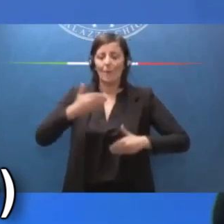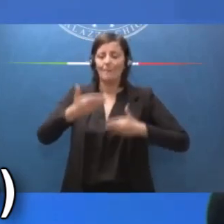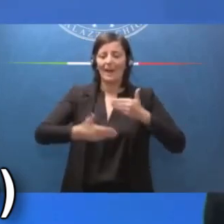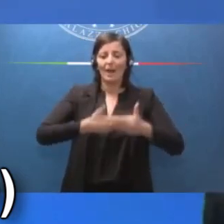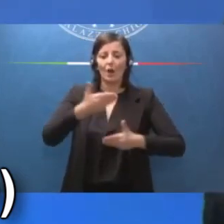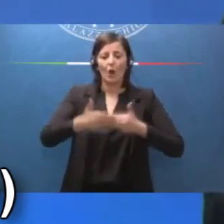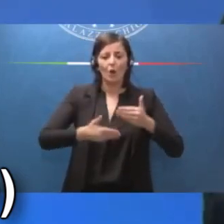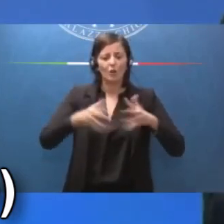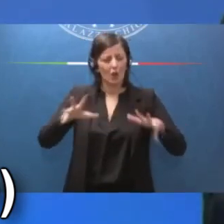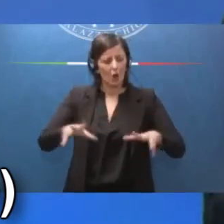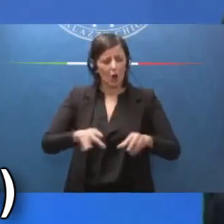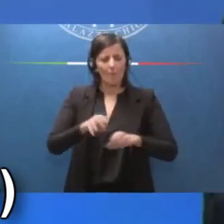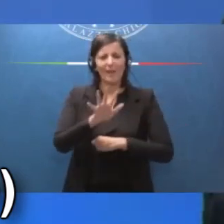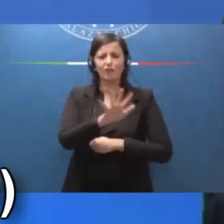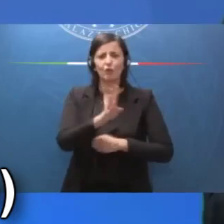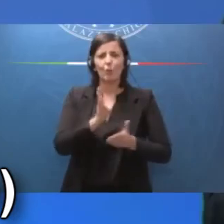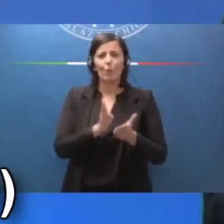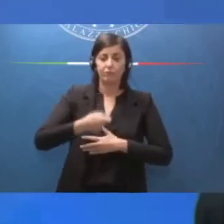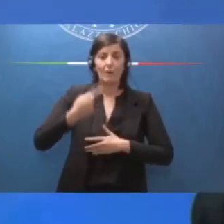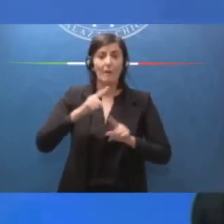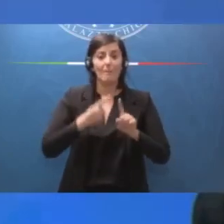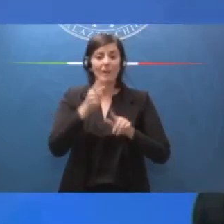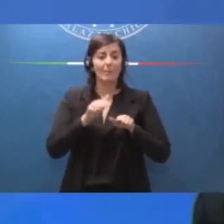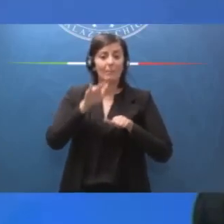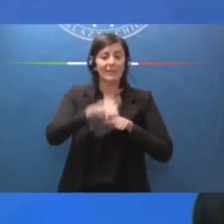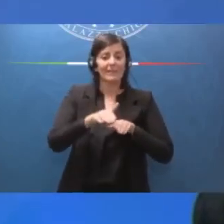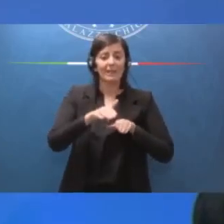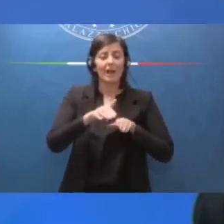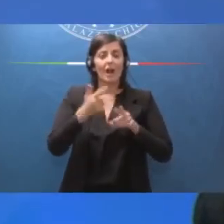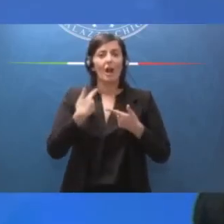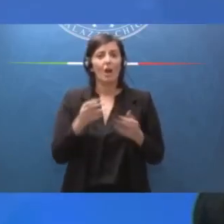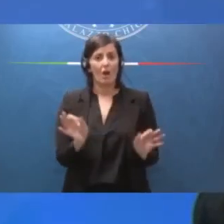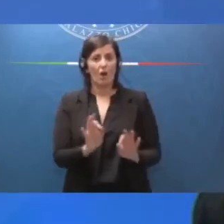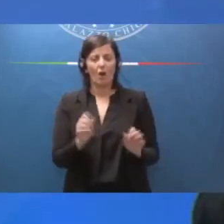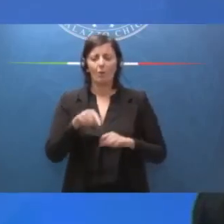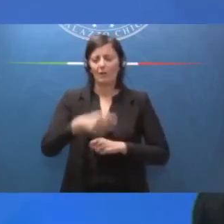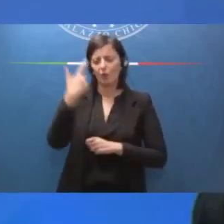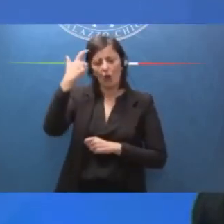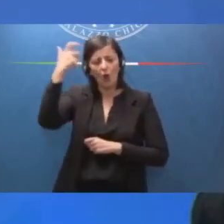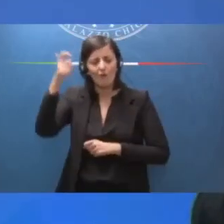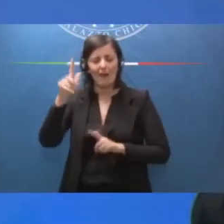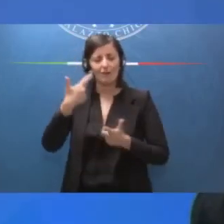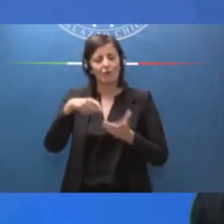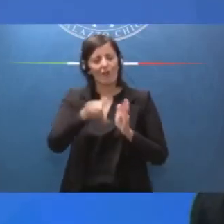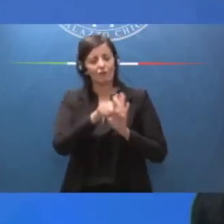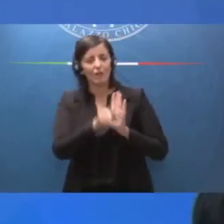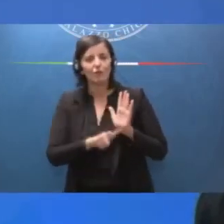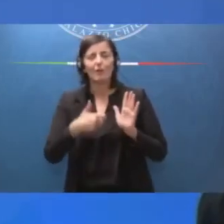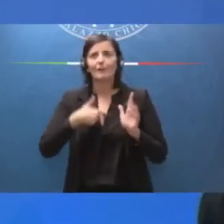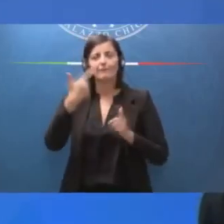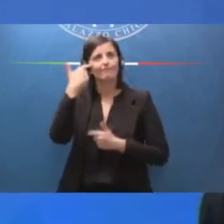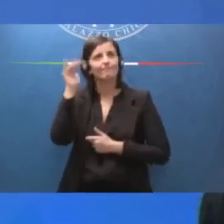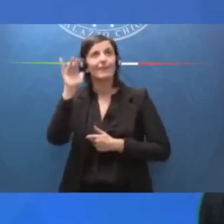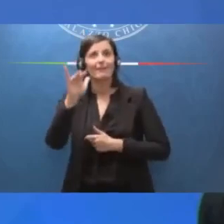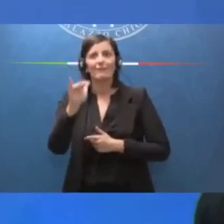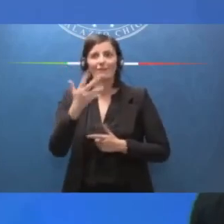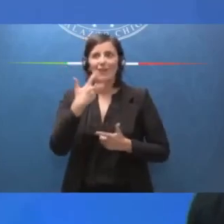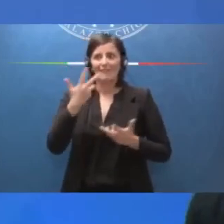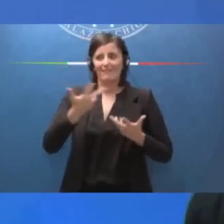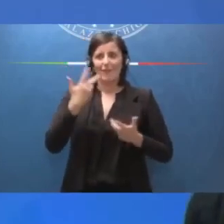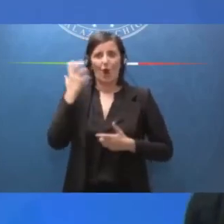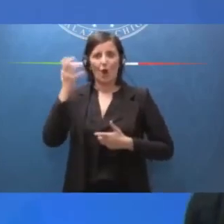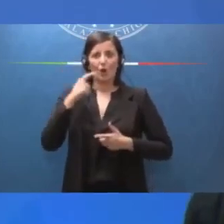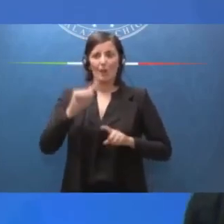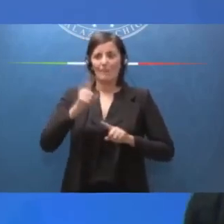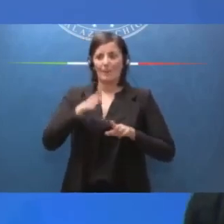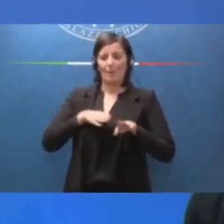comincia 54 anni fa. Questo è il governo e la legislatura che ha l'ambizione di posare la prima pietra e avviare